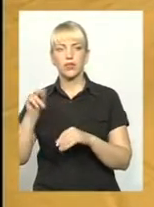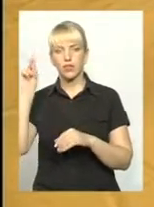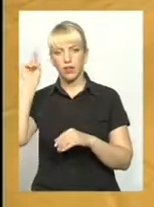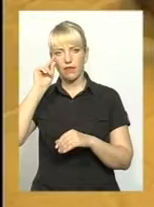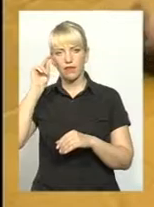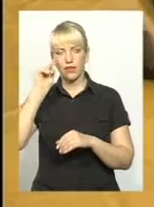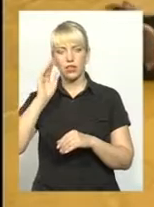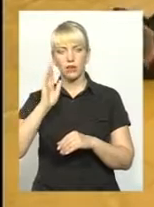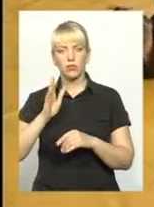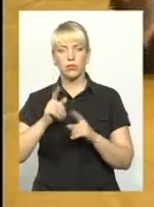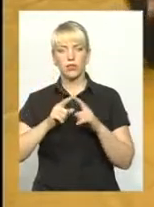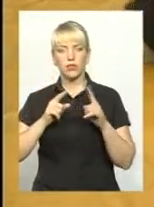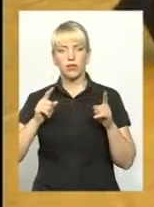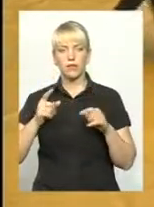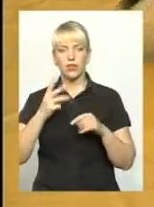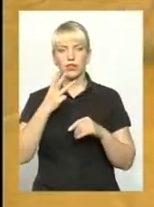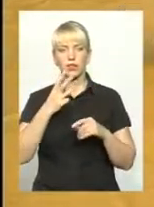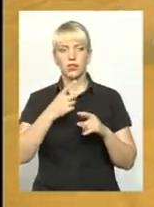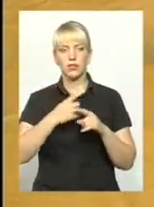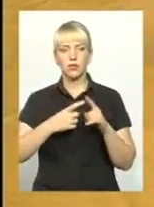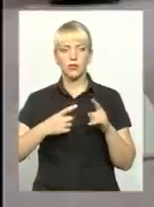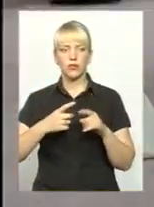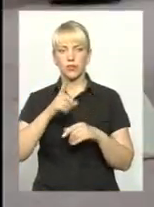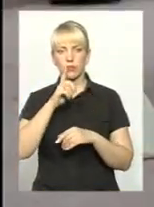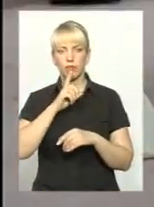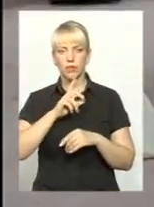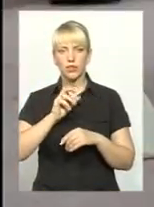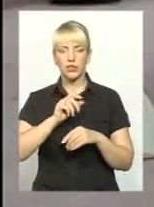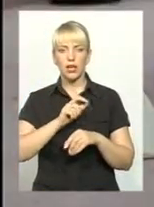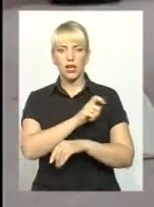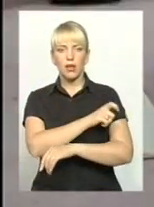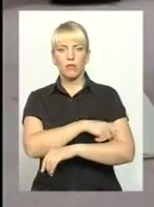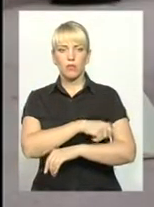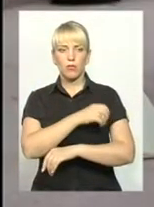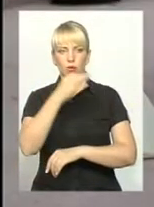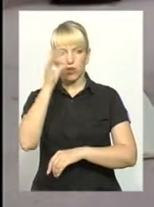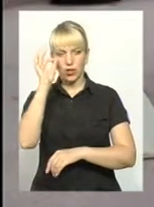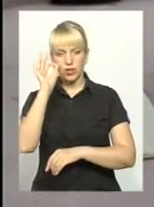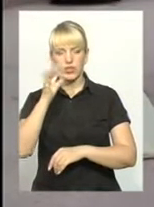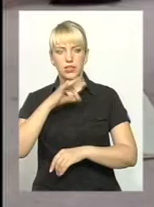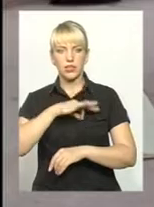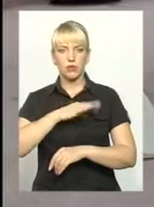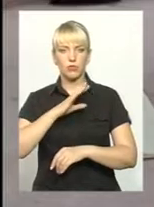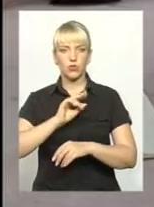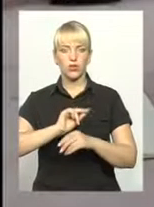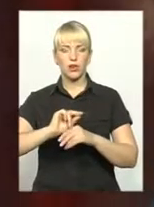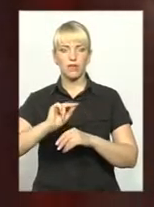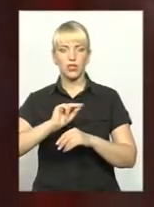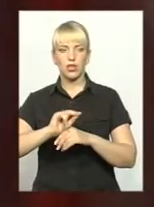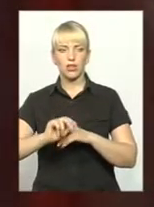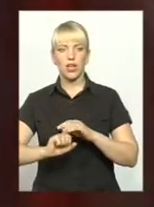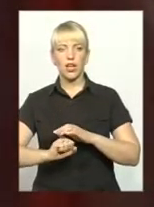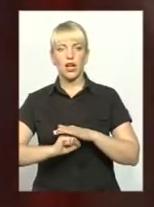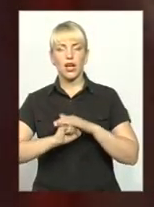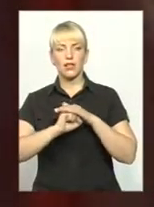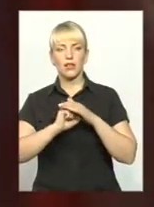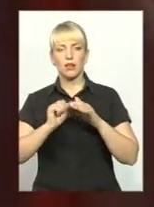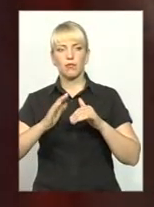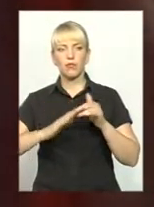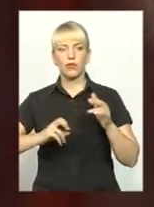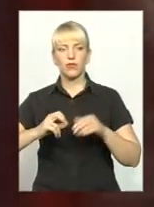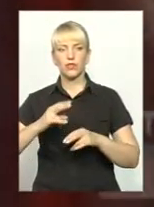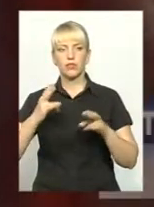від 3 до 4,5 місяців. Як і патрульних поліцейських, дільничних і слідчих навчатимуть азам професії. Необхідні сформування